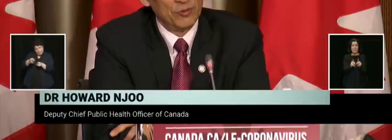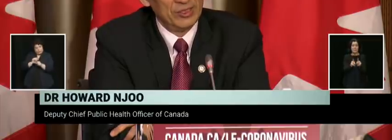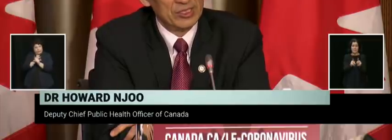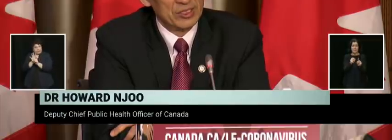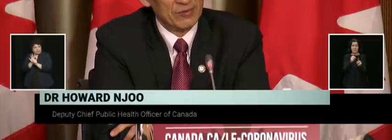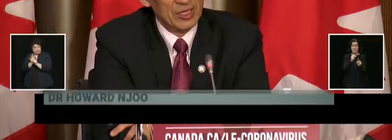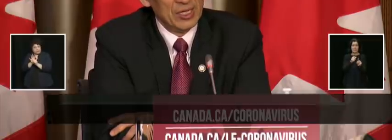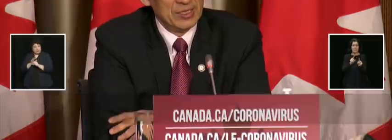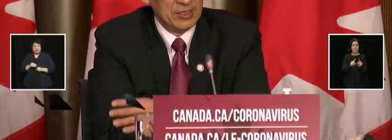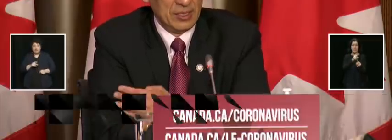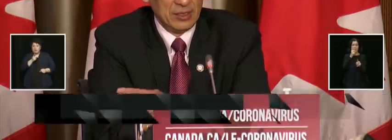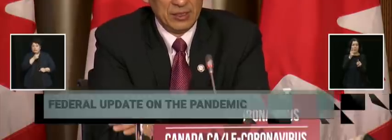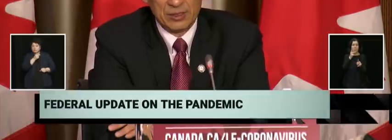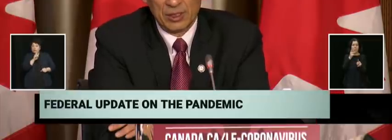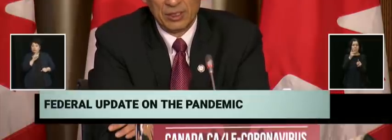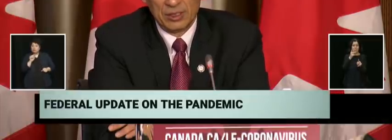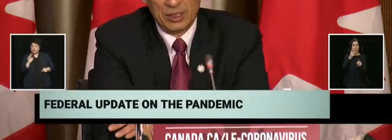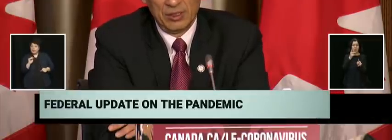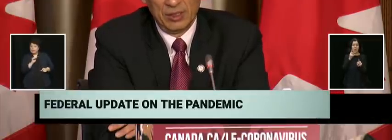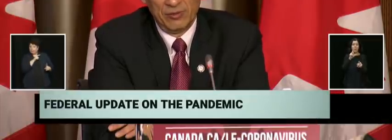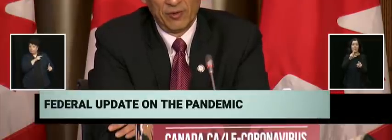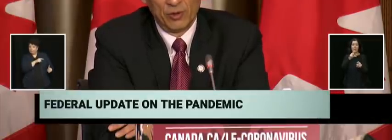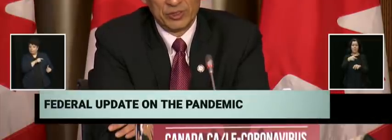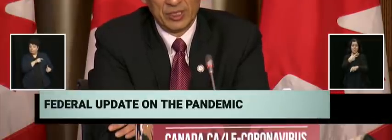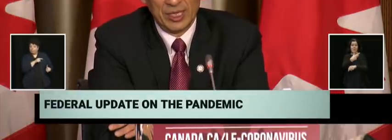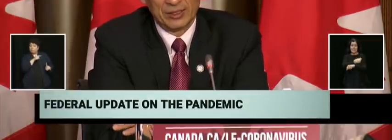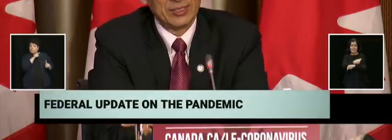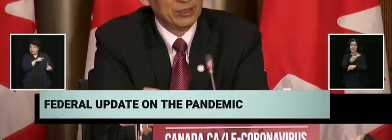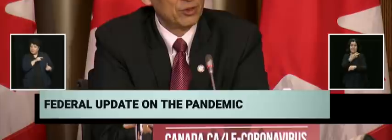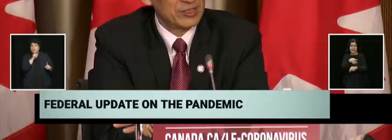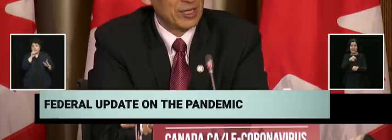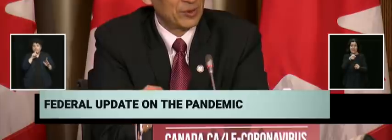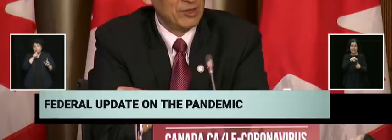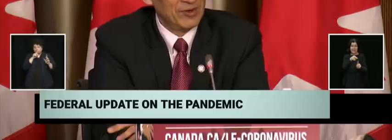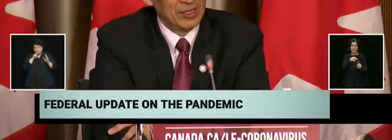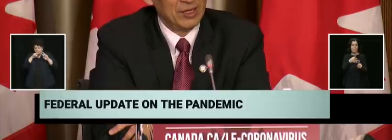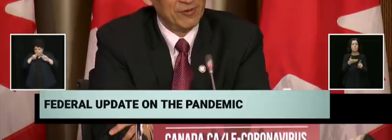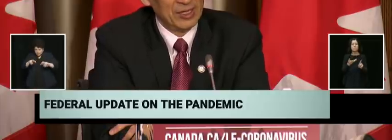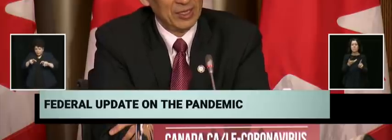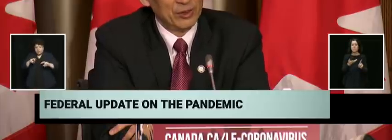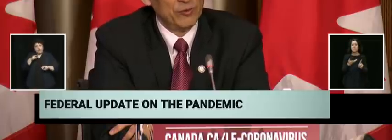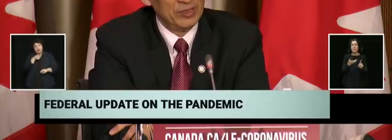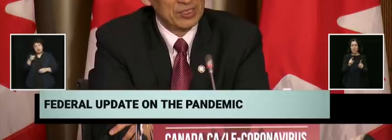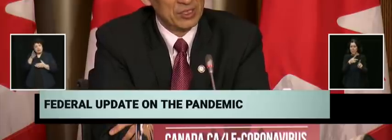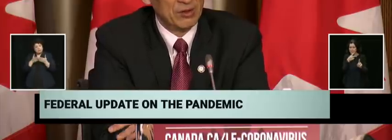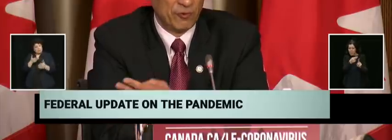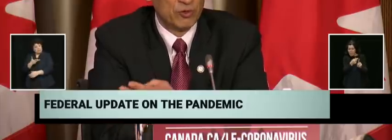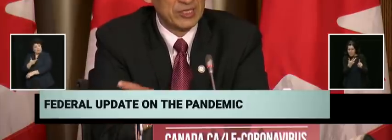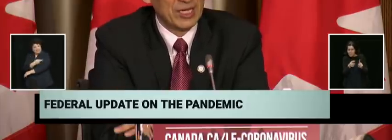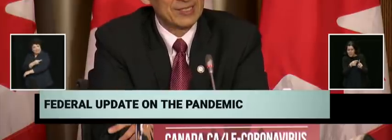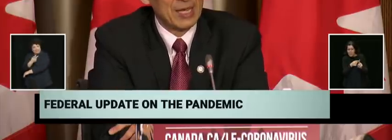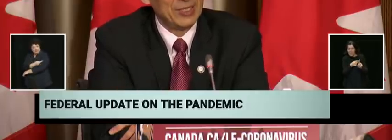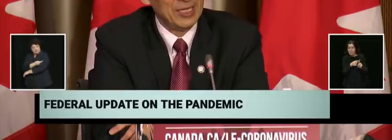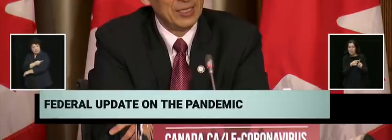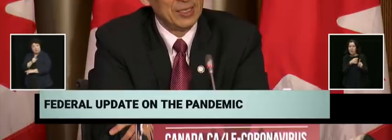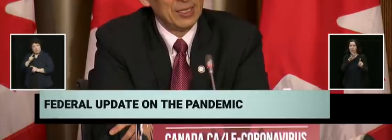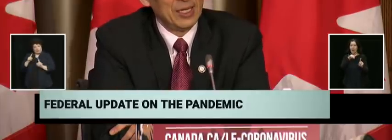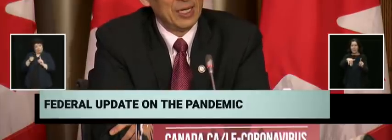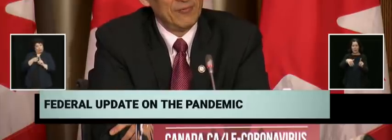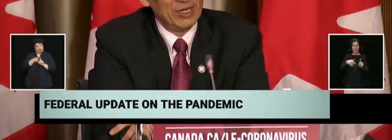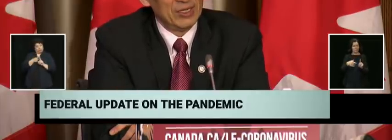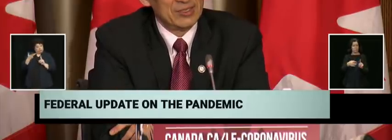vaccin de COVID-19, ils vont aussi être diagnostiqués après avec la COVID-19, on va aussi